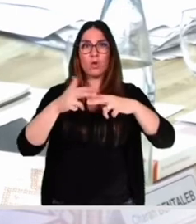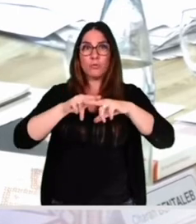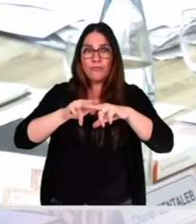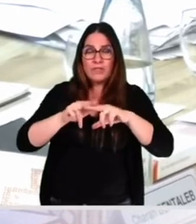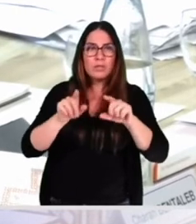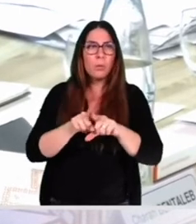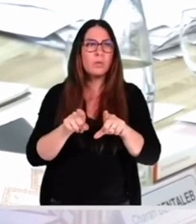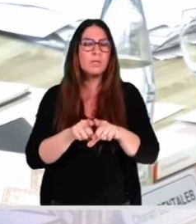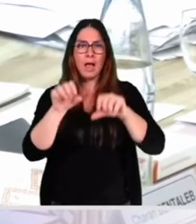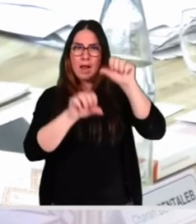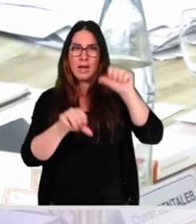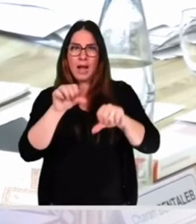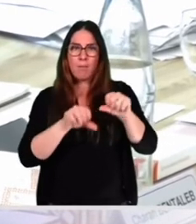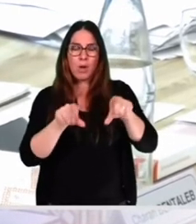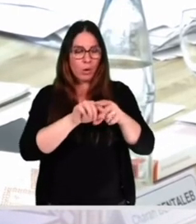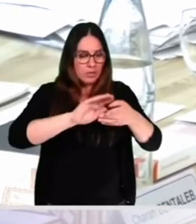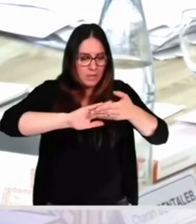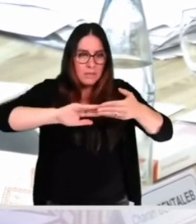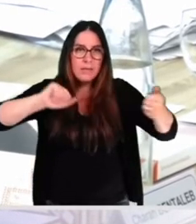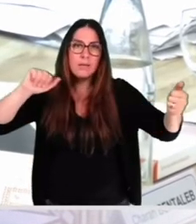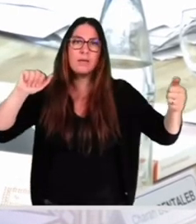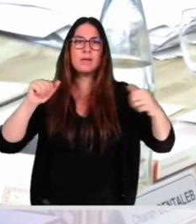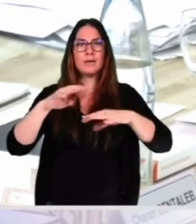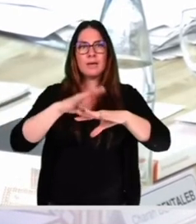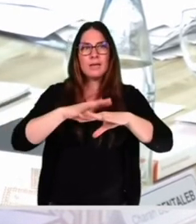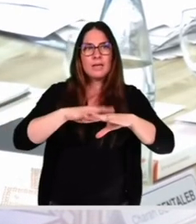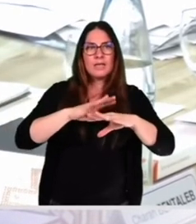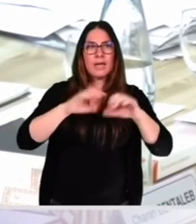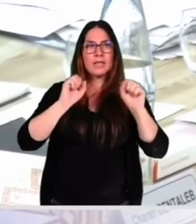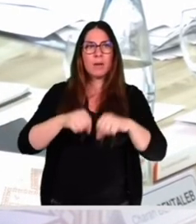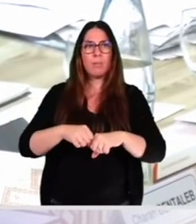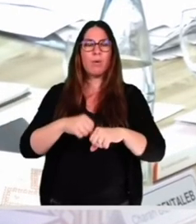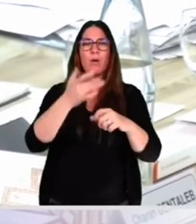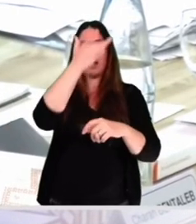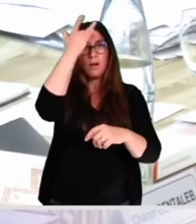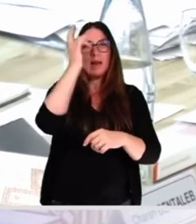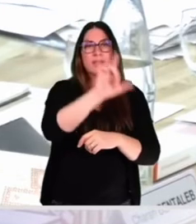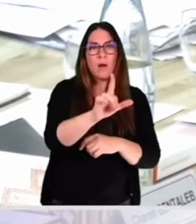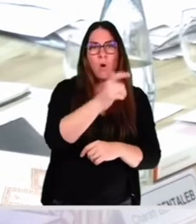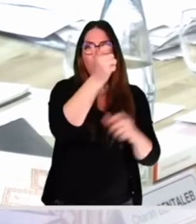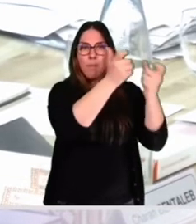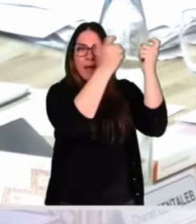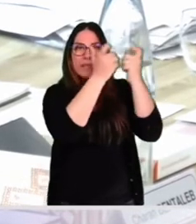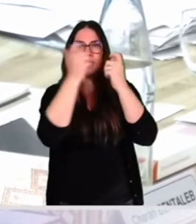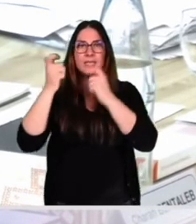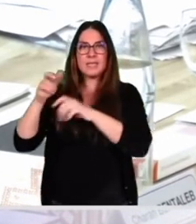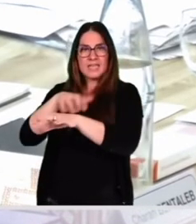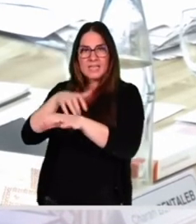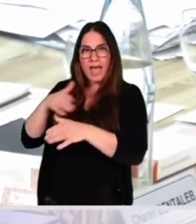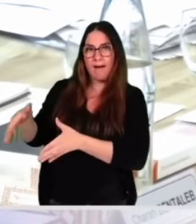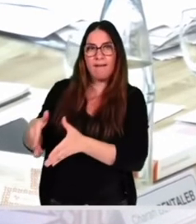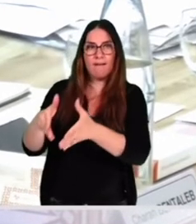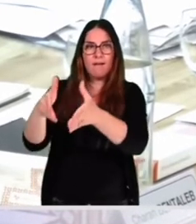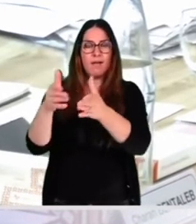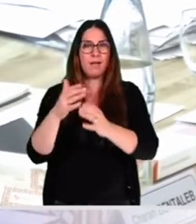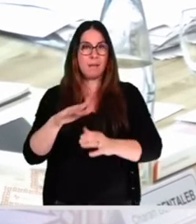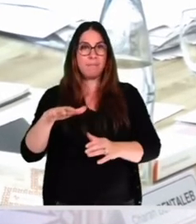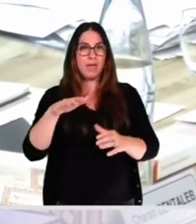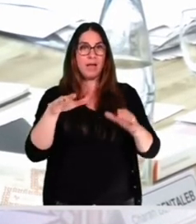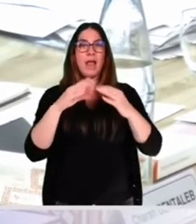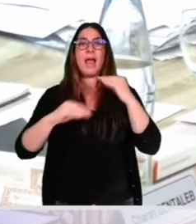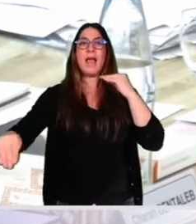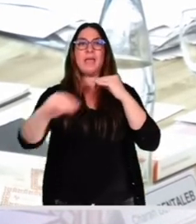un laboratoire d'urbanisme de transition, un quartier pont entre les rives de l'Isère, Saint-Laurent, la Bastille. Mais l'esplanade n'est pas simplement